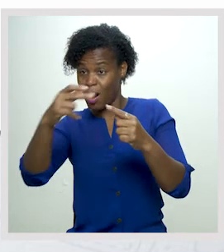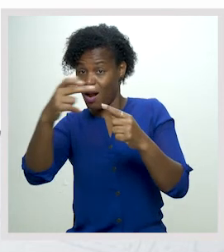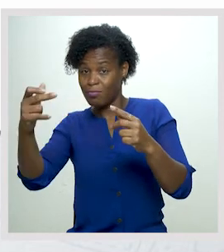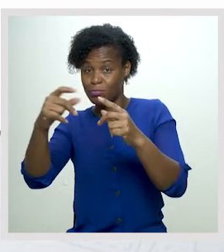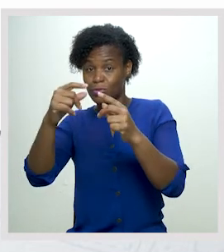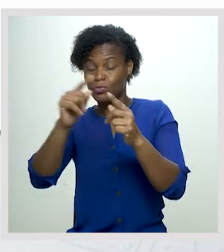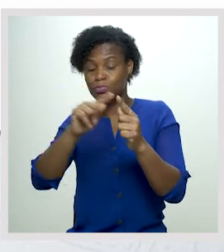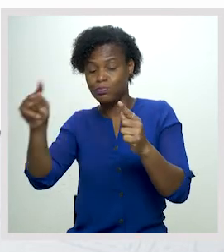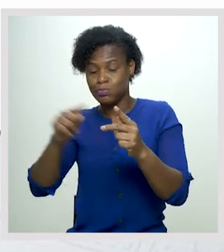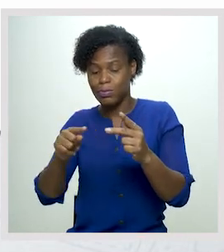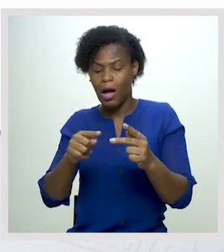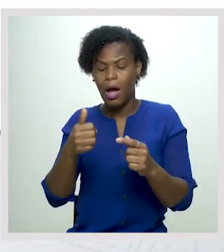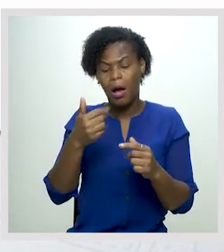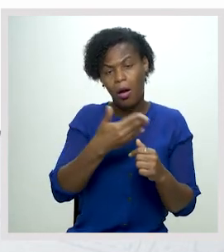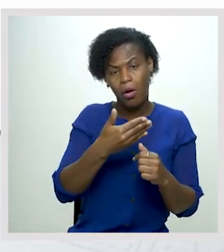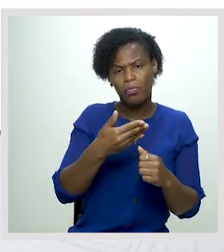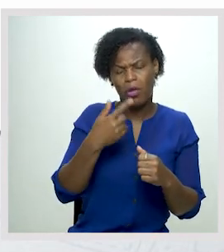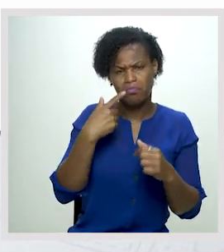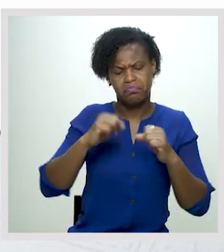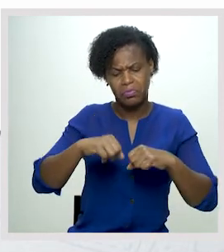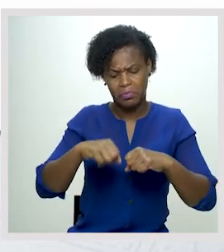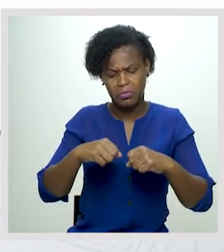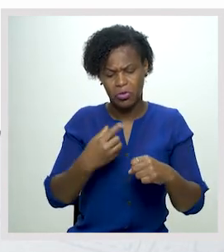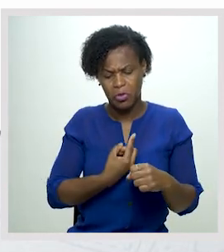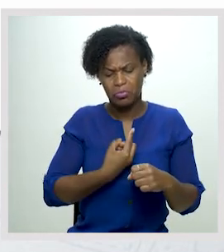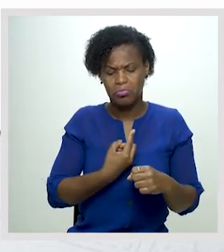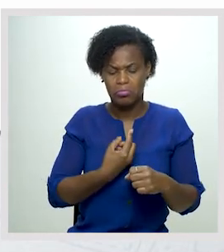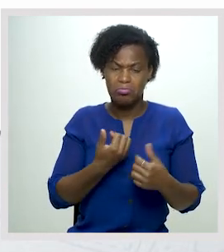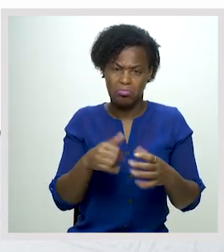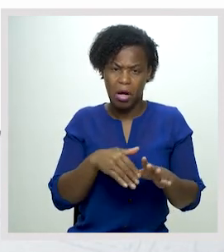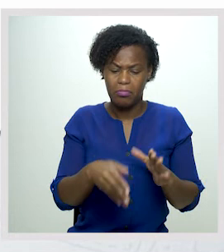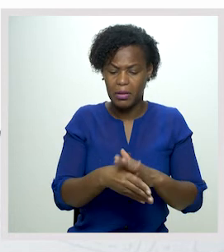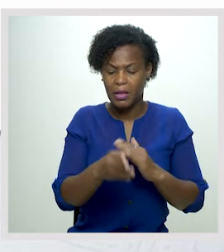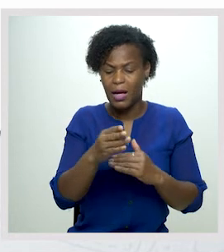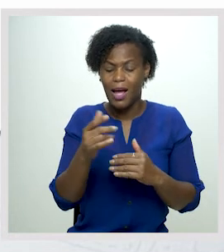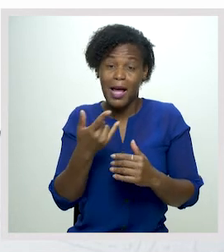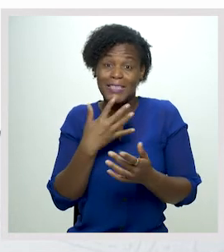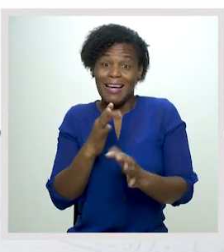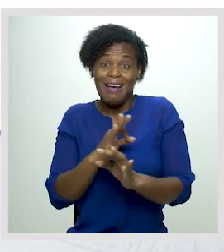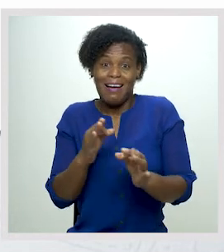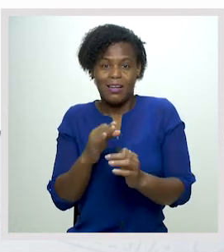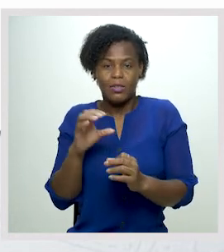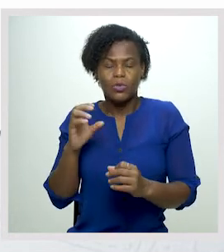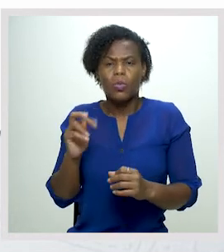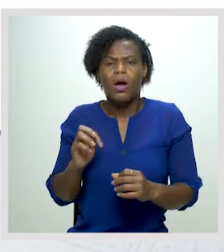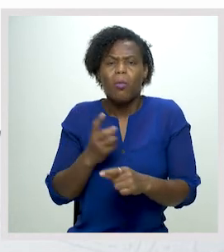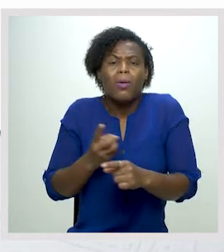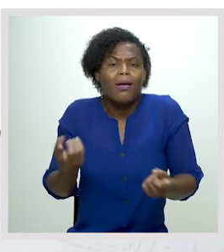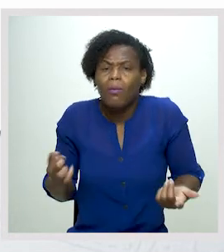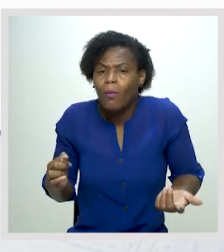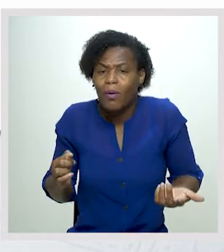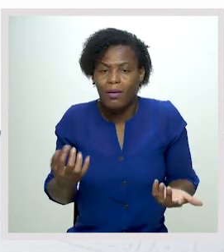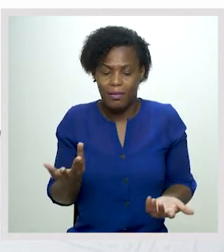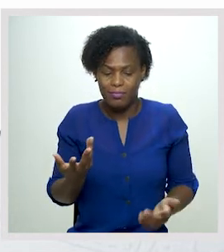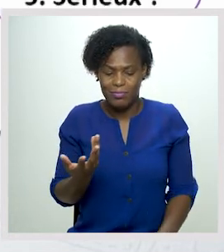D'accord, je suis partant. 2. C'est génial. 3. Pourquoi pas? 4.